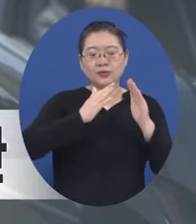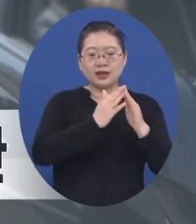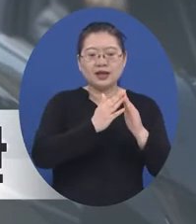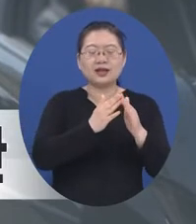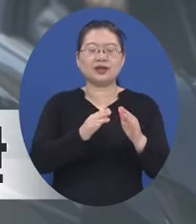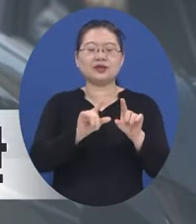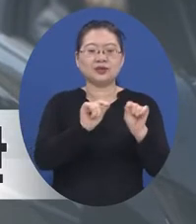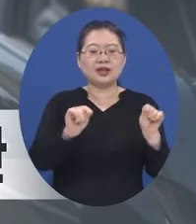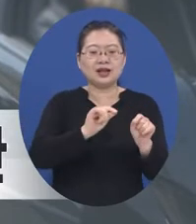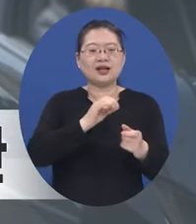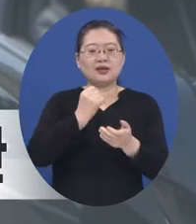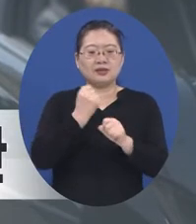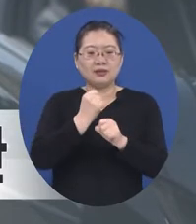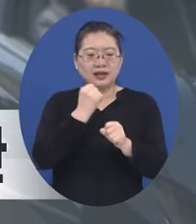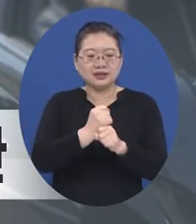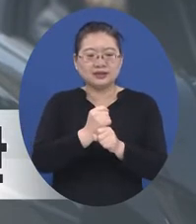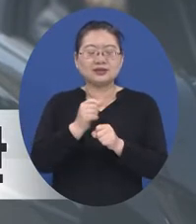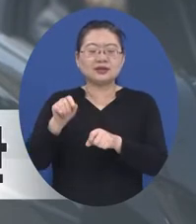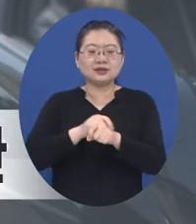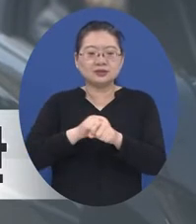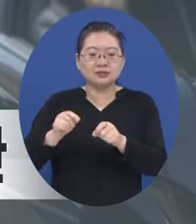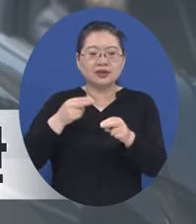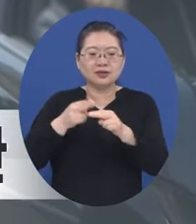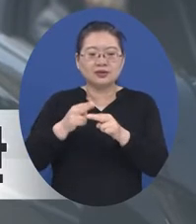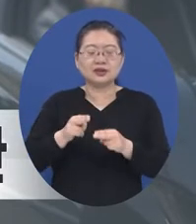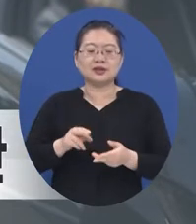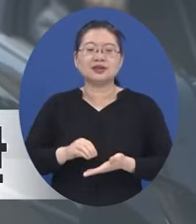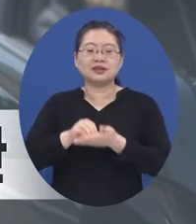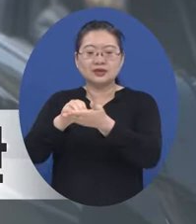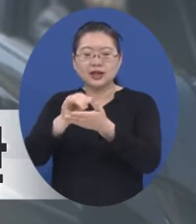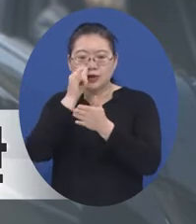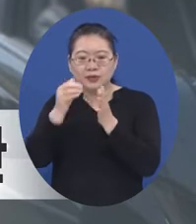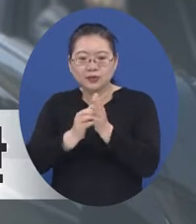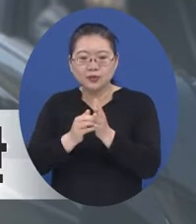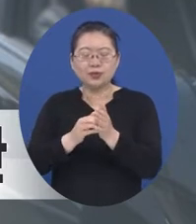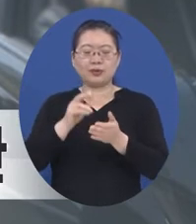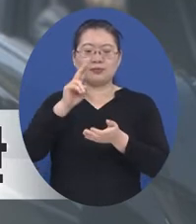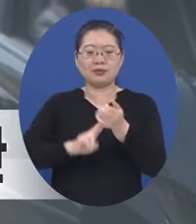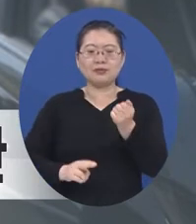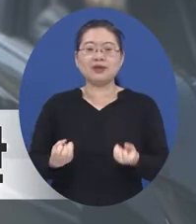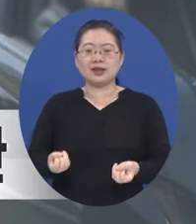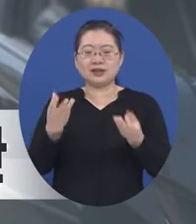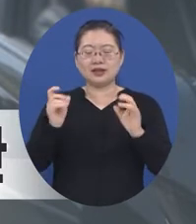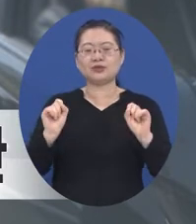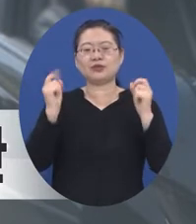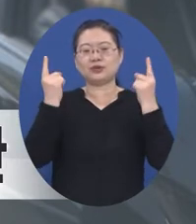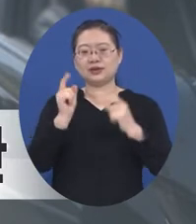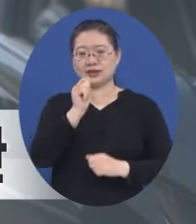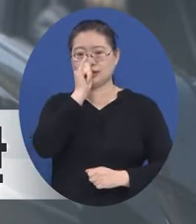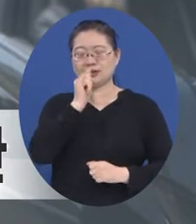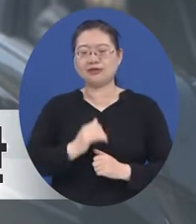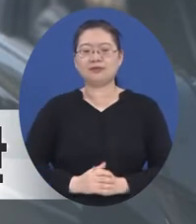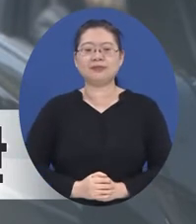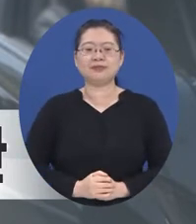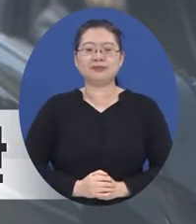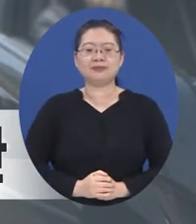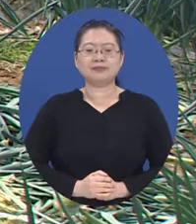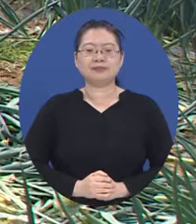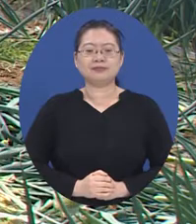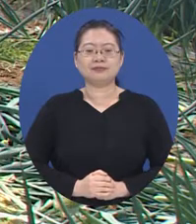등장했고, 드라이브 스루 방식의 농산물 꾸러미 판매 행사도 열렸습니다. 최창순 기자가 현장 취재했습니다.